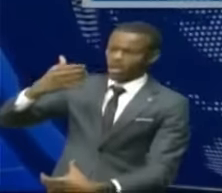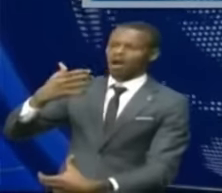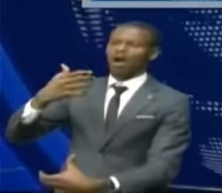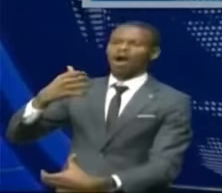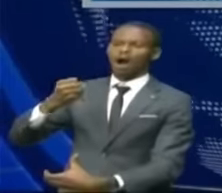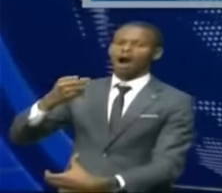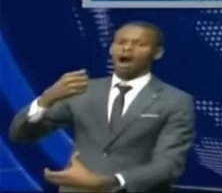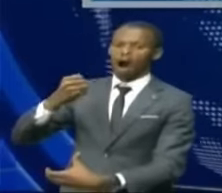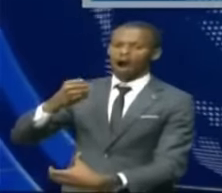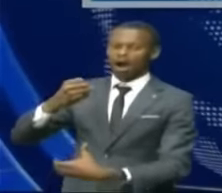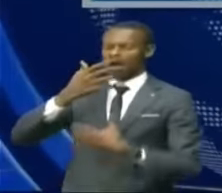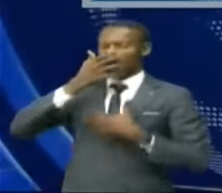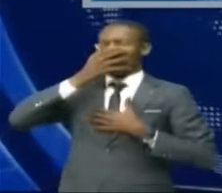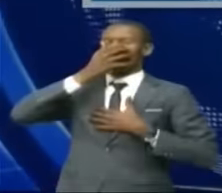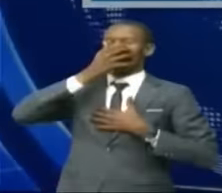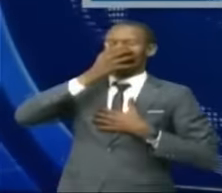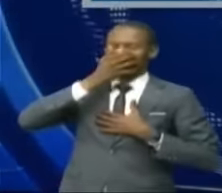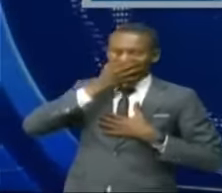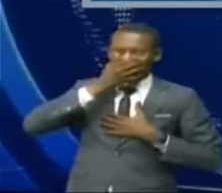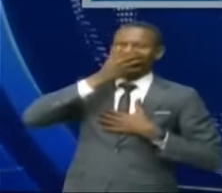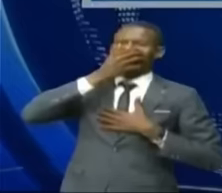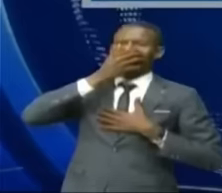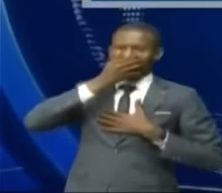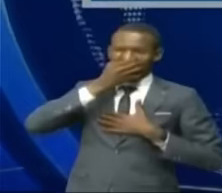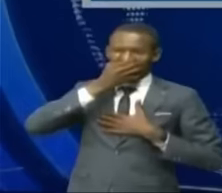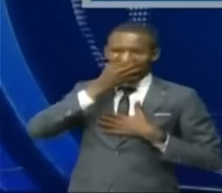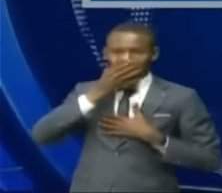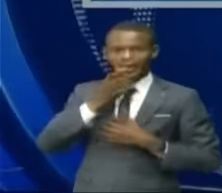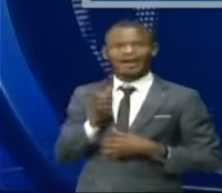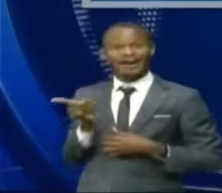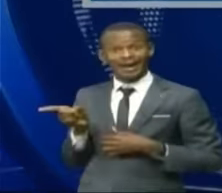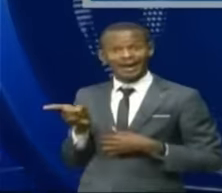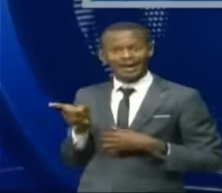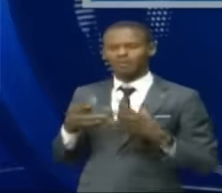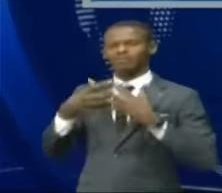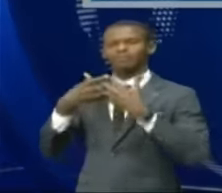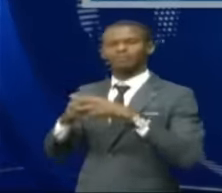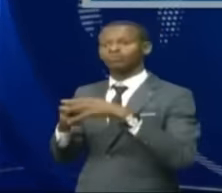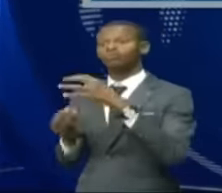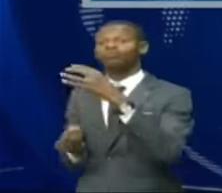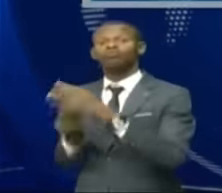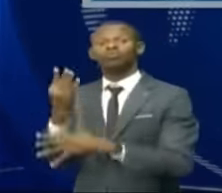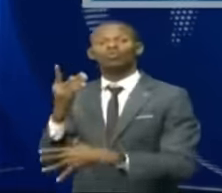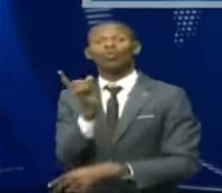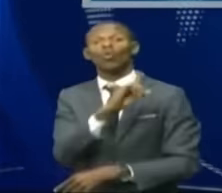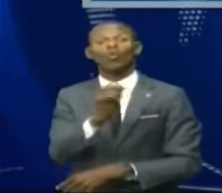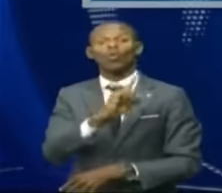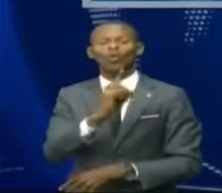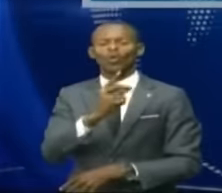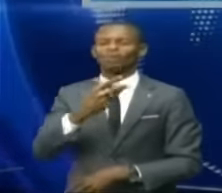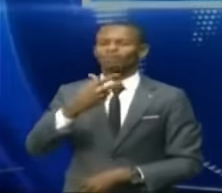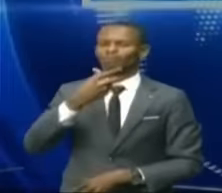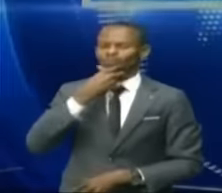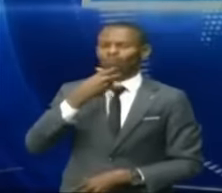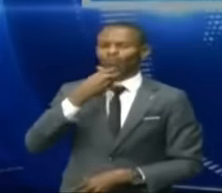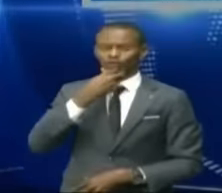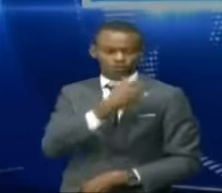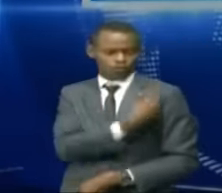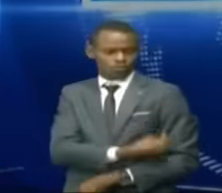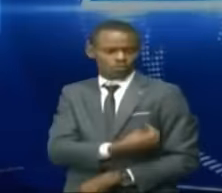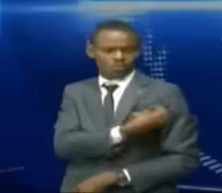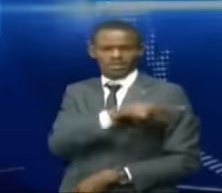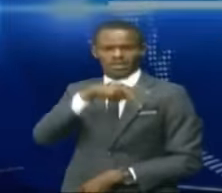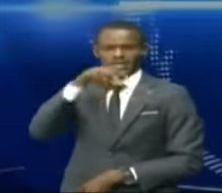été inaugurée vendredi par le vice-ministre de la Santé. Nous sommes en Bujimaï, précisément à l'hôpital de Banzola, un reportage d'Elion